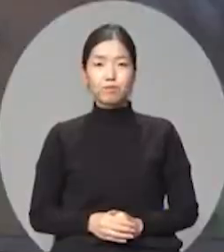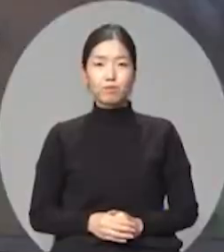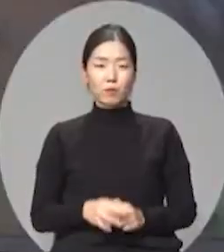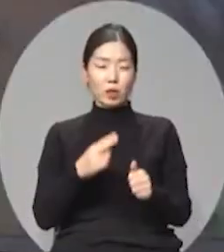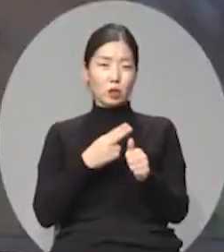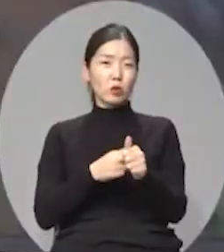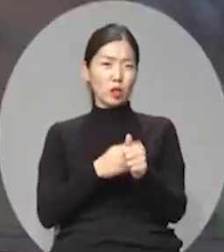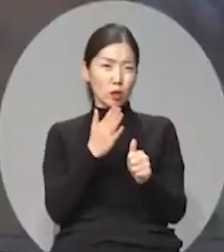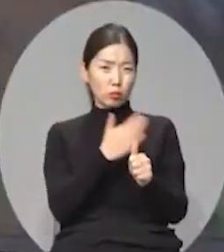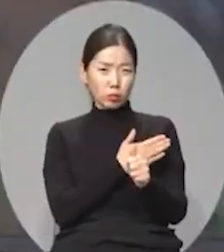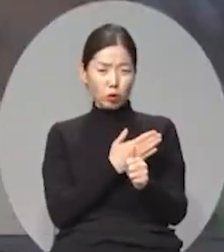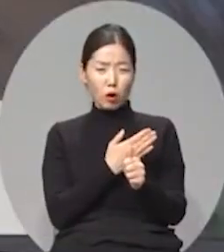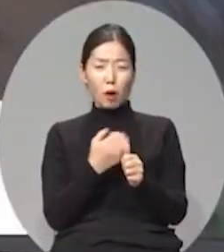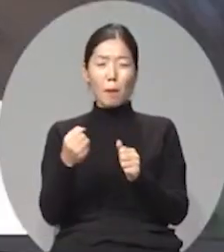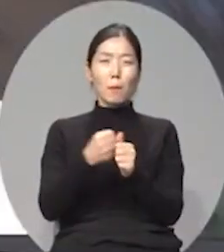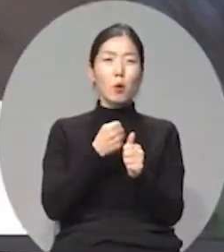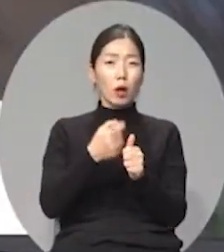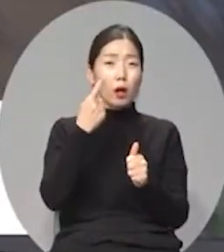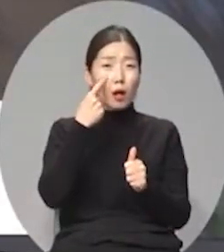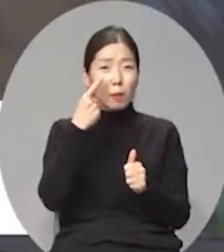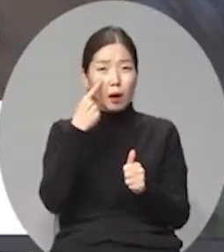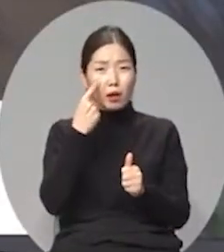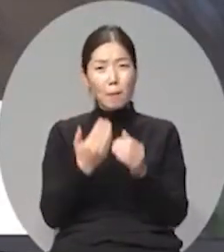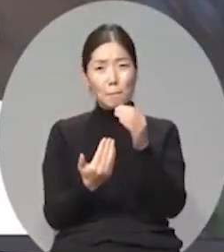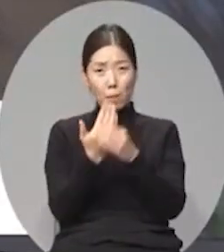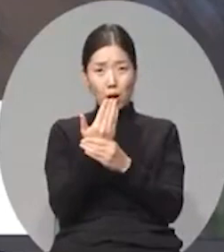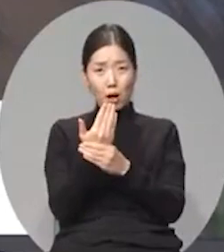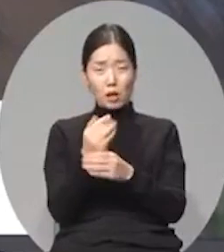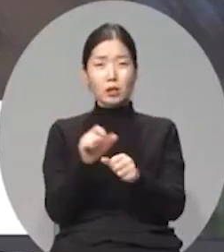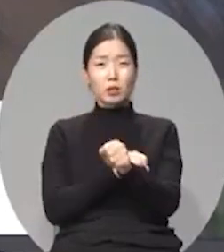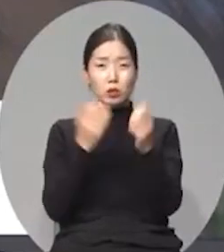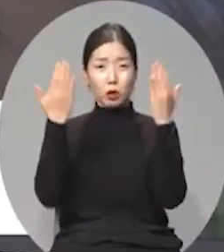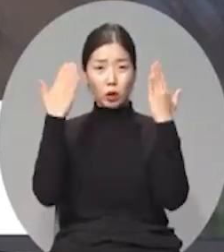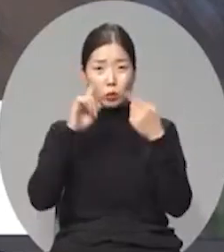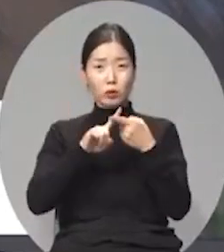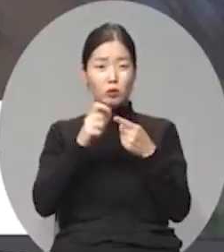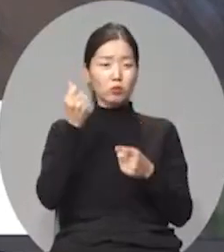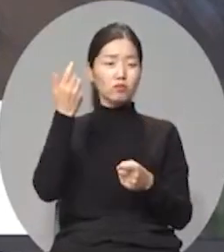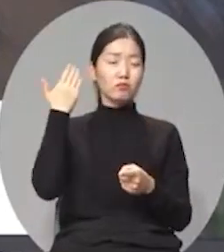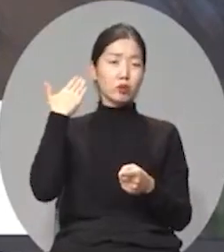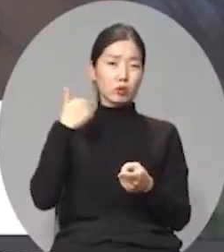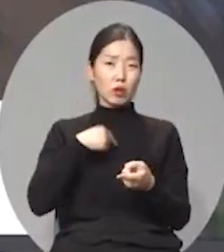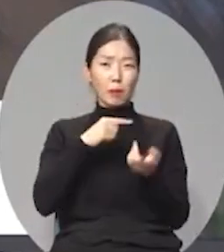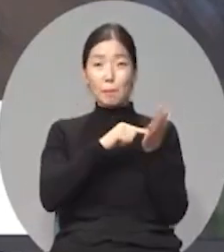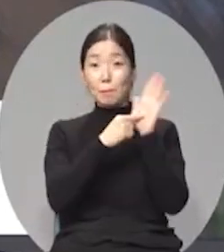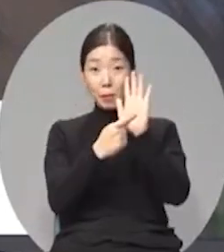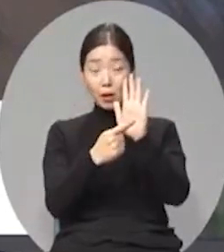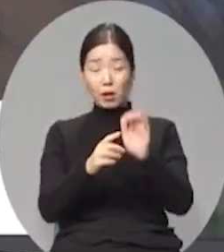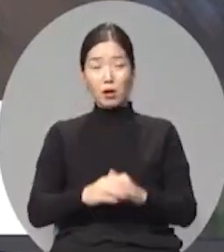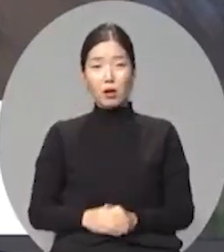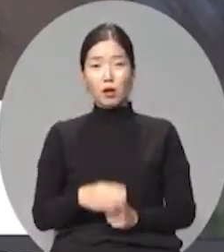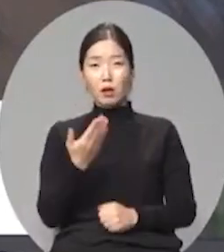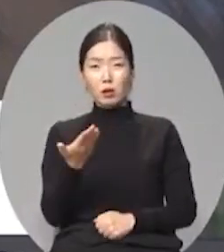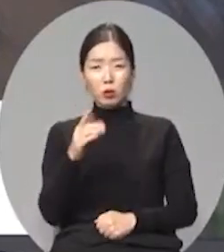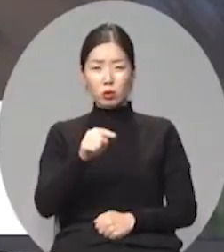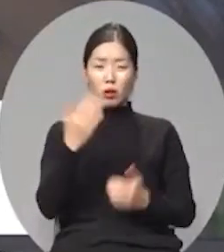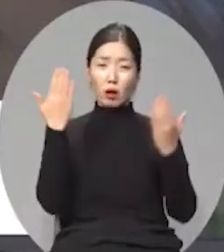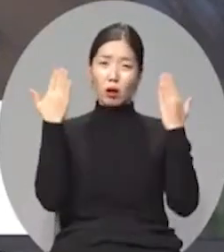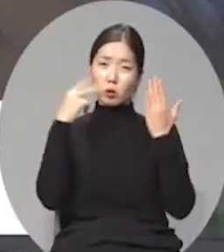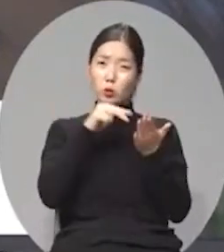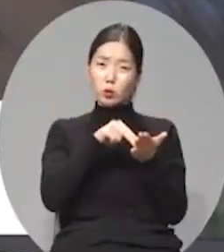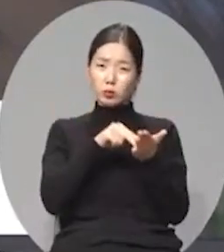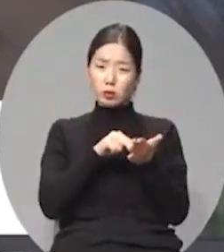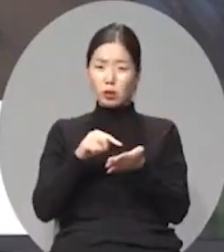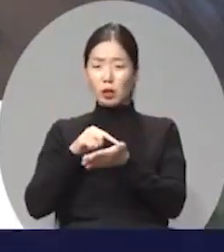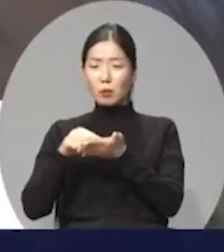네, 교사로부터 폭행을 강요받은 학대 사건이 벌어졌던 특수학교를 저희가 얼마 전에 보도를 해드렸죠. 그런데 이 학교 측이